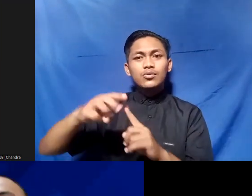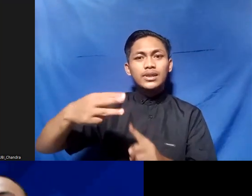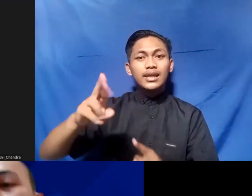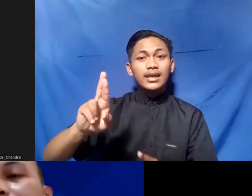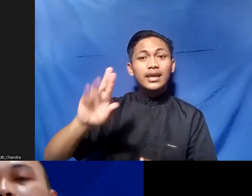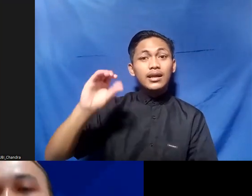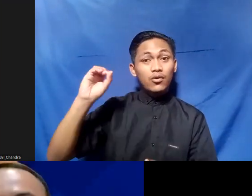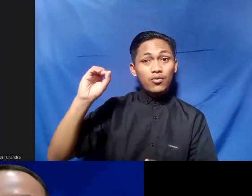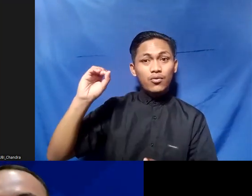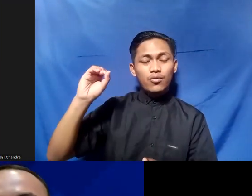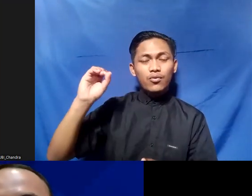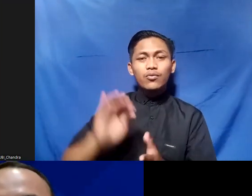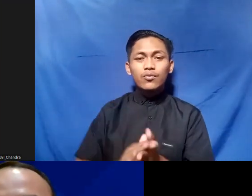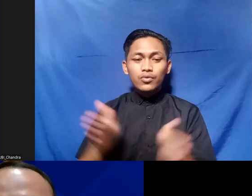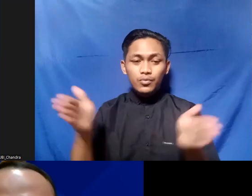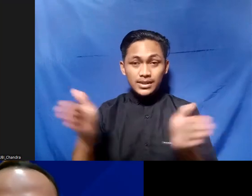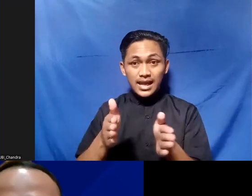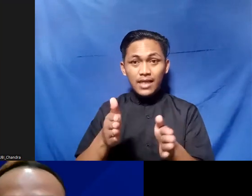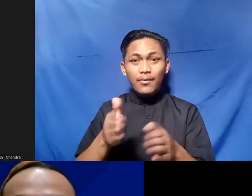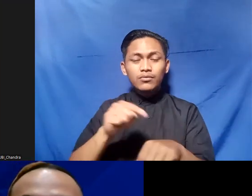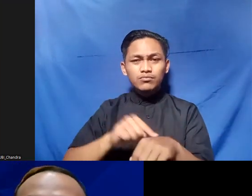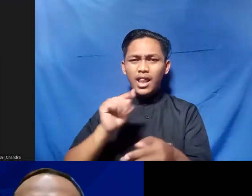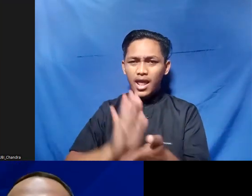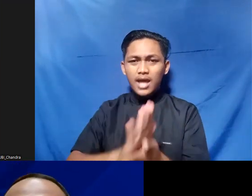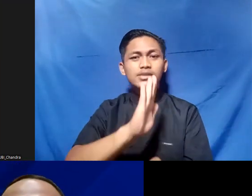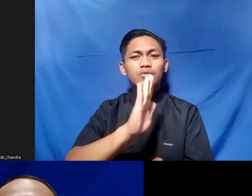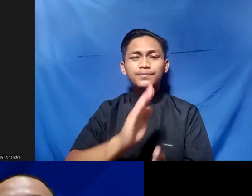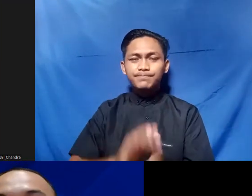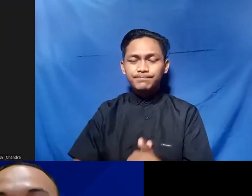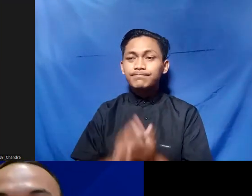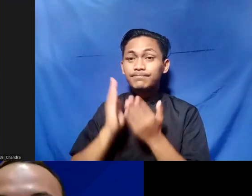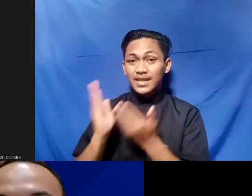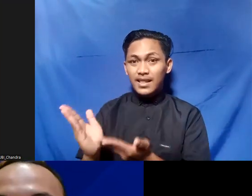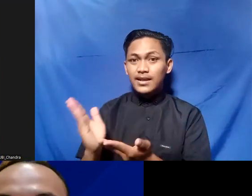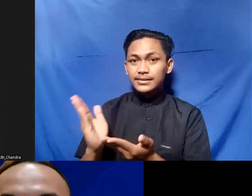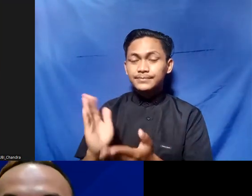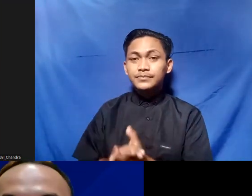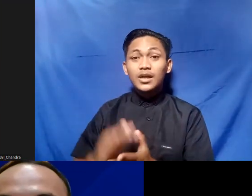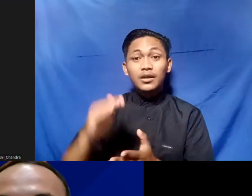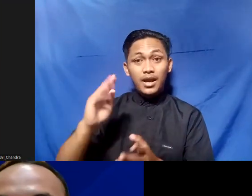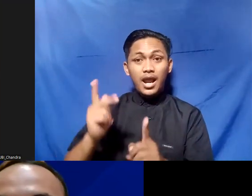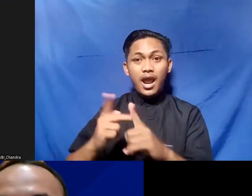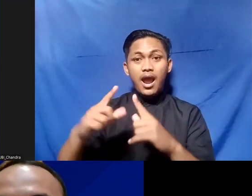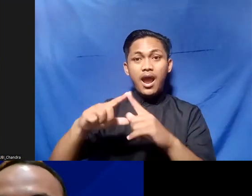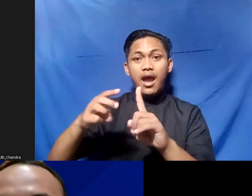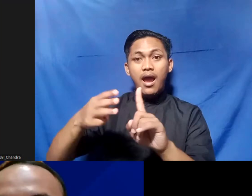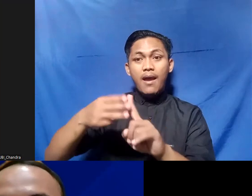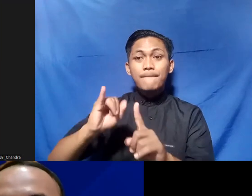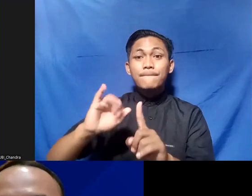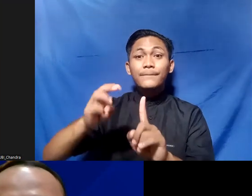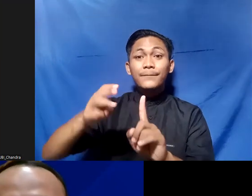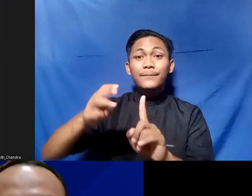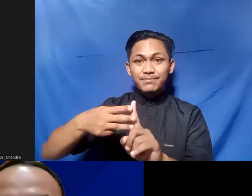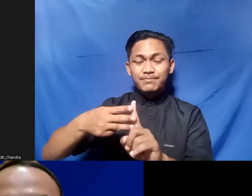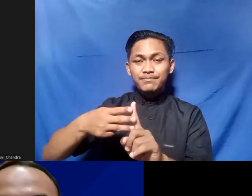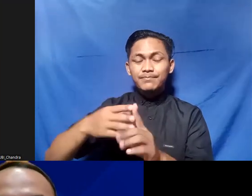untuk mempersingkat waktu kita langsung saja silahkan kepada Kak muhabib untuk menyampaikan materinya pada pagi